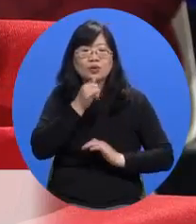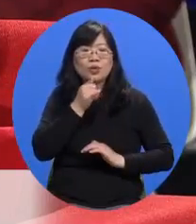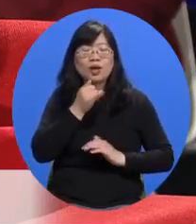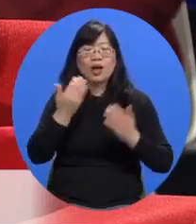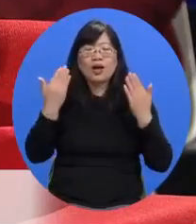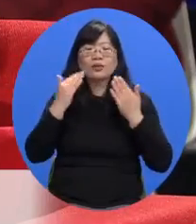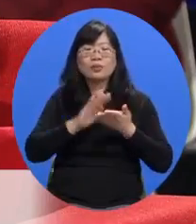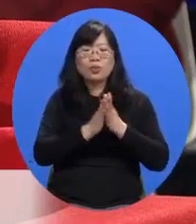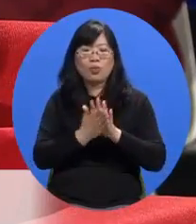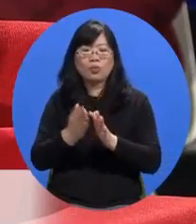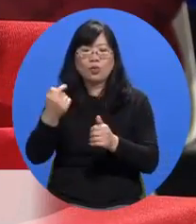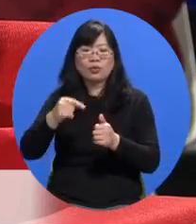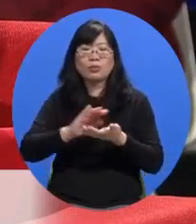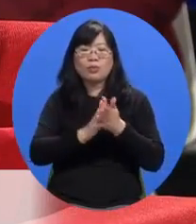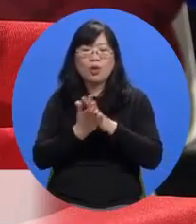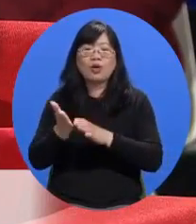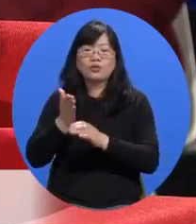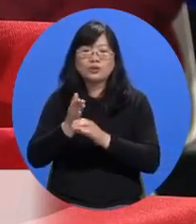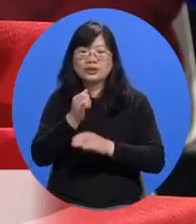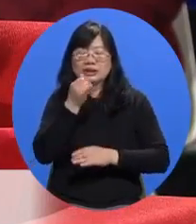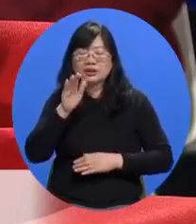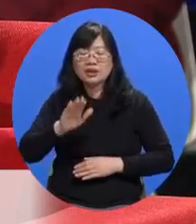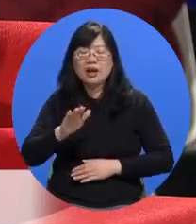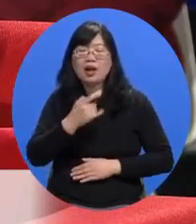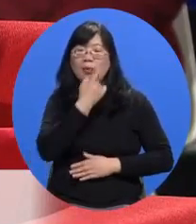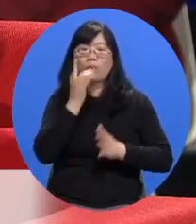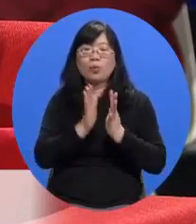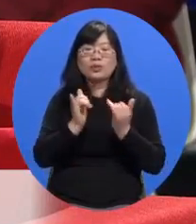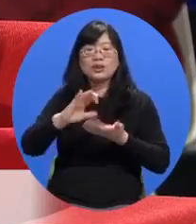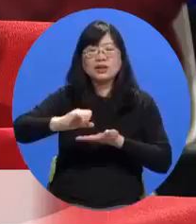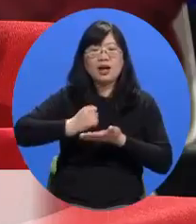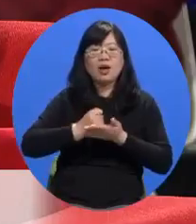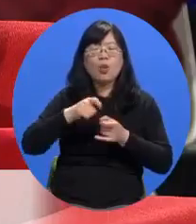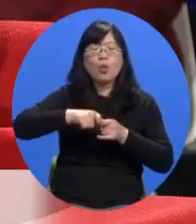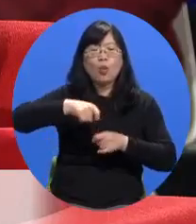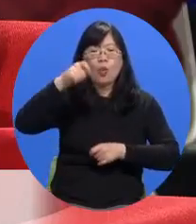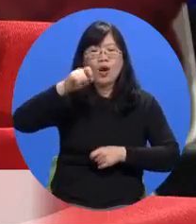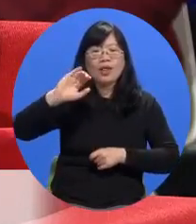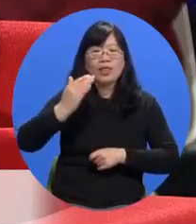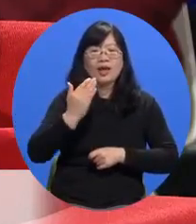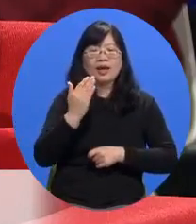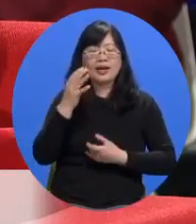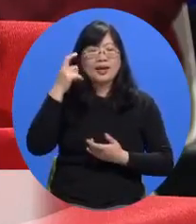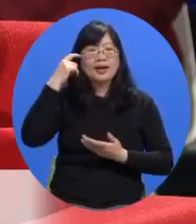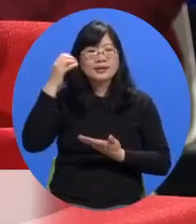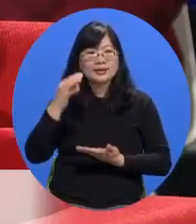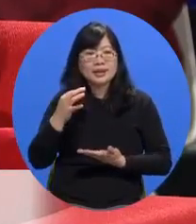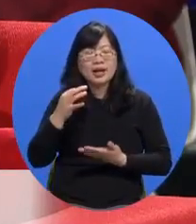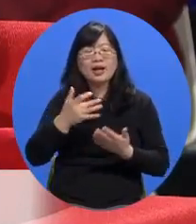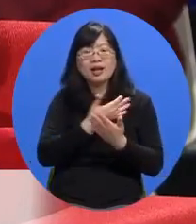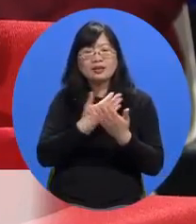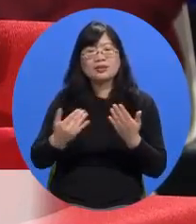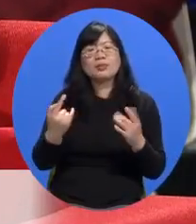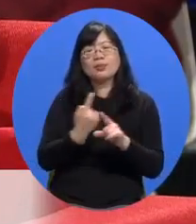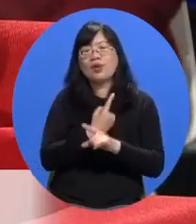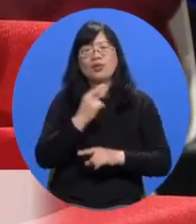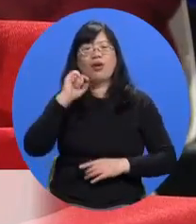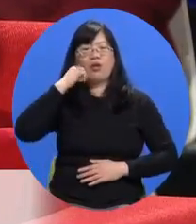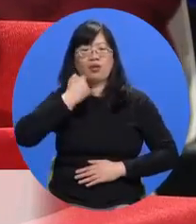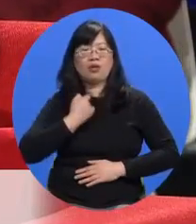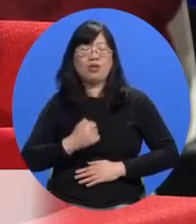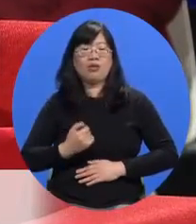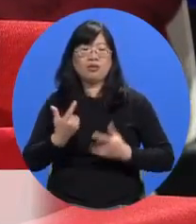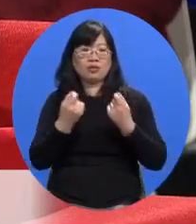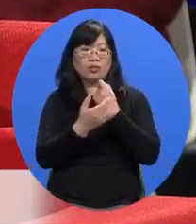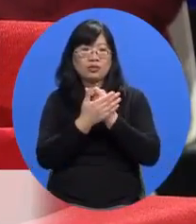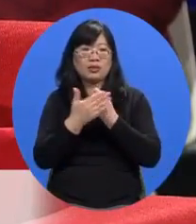변하고 교육도 변하고 있는데 본인들이 가졌던 굉장히 오래된 가치관과 패러다임을 변화하지를 못하고 있습니다. 네네.